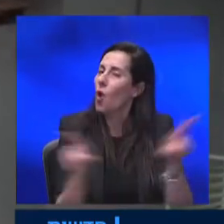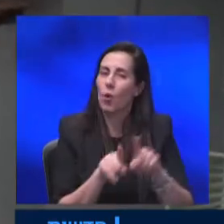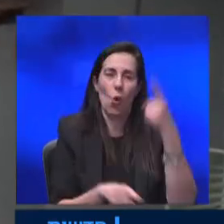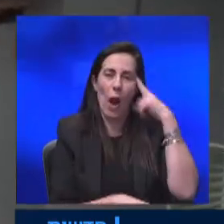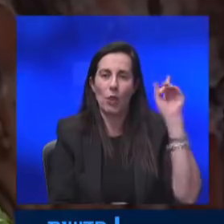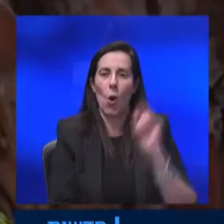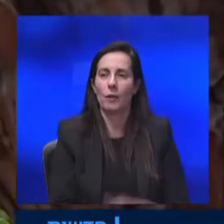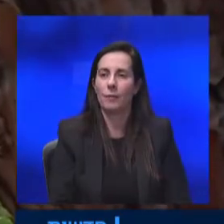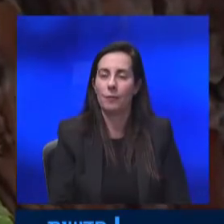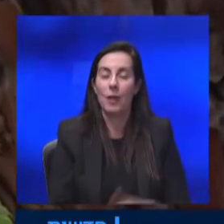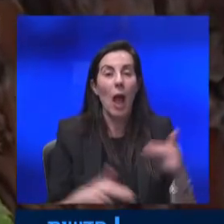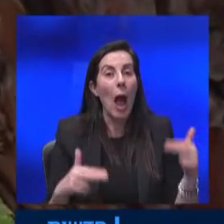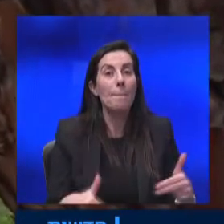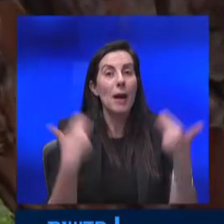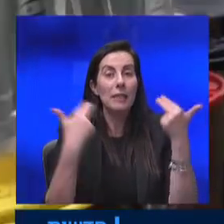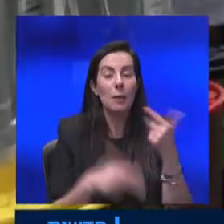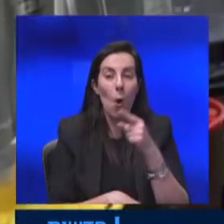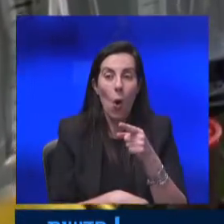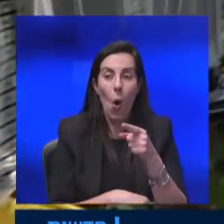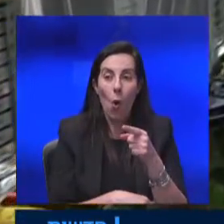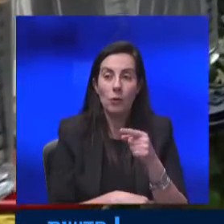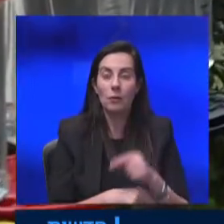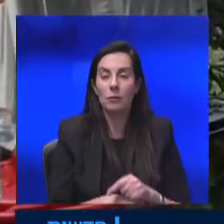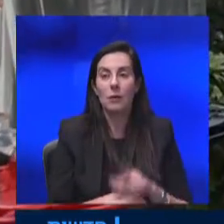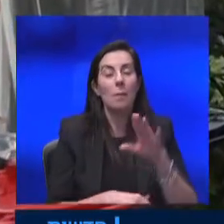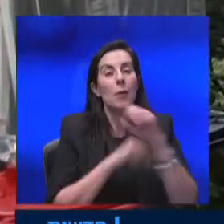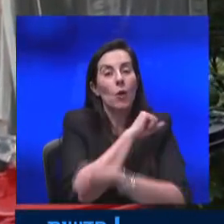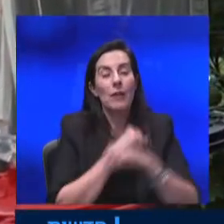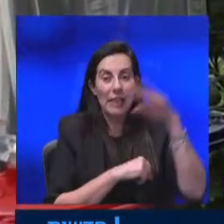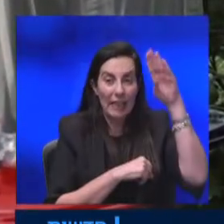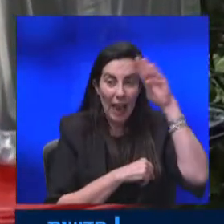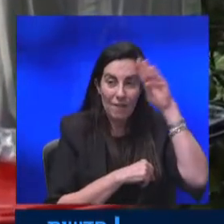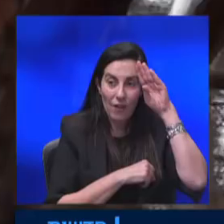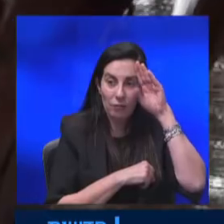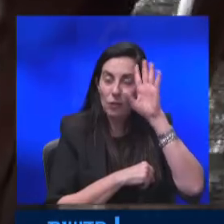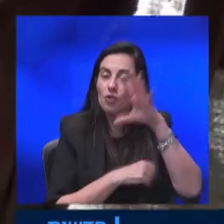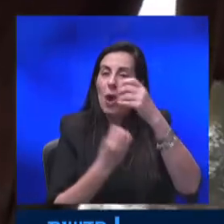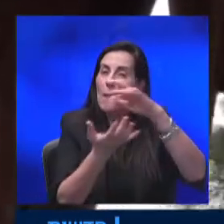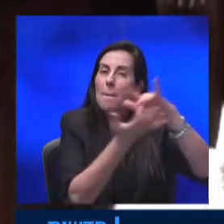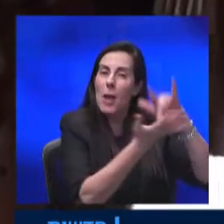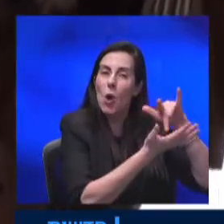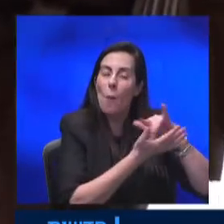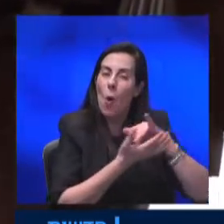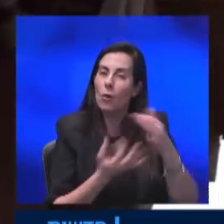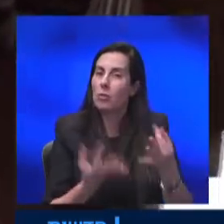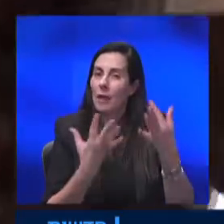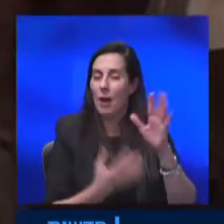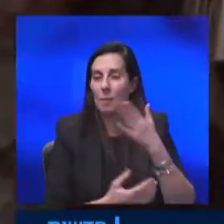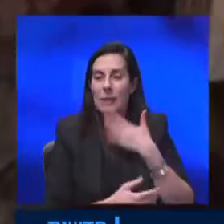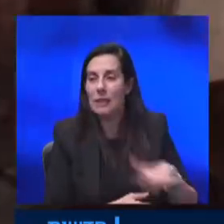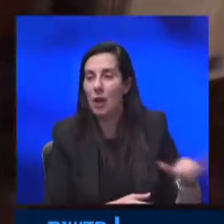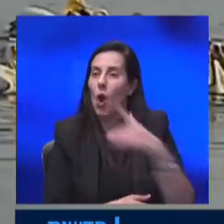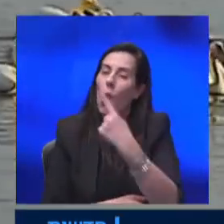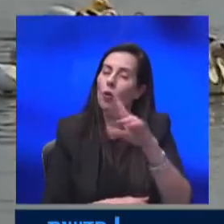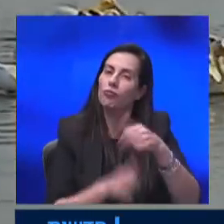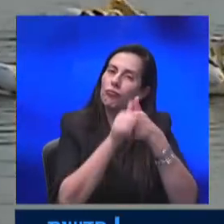של דוקטור צ'רטר ומכון שמיר באוניברסיטת חיפה מוצבות בעשרות אתרי טבע בארץ. כל אחד יכול לעקוב